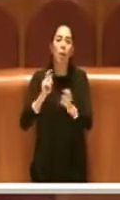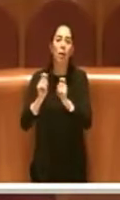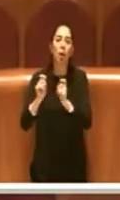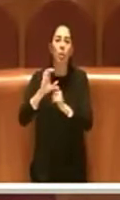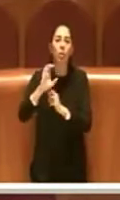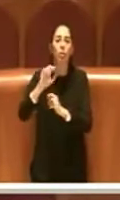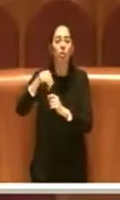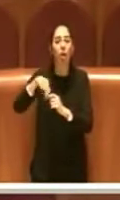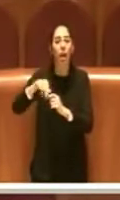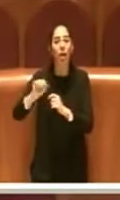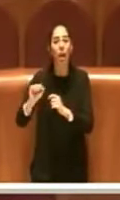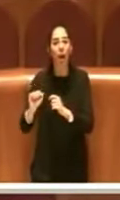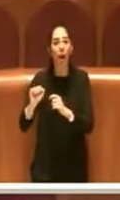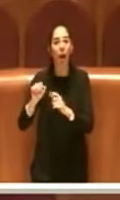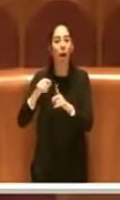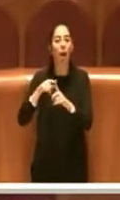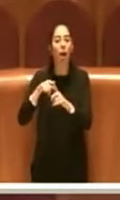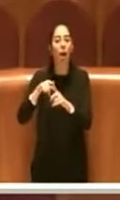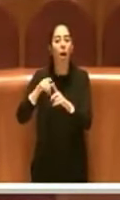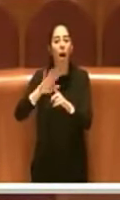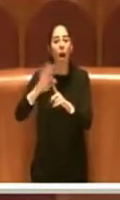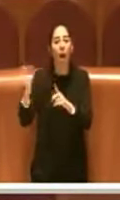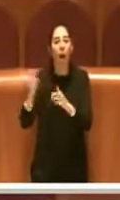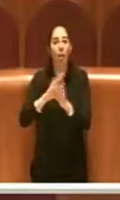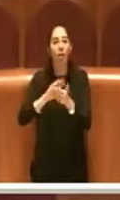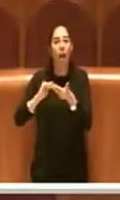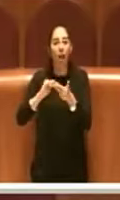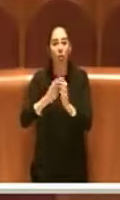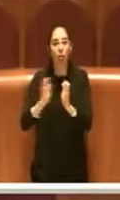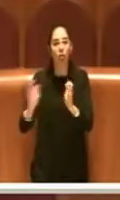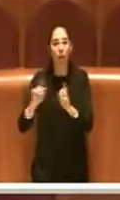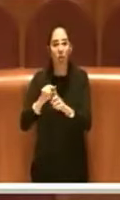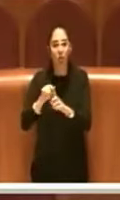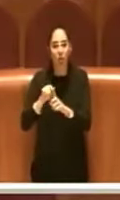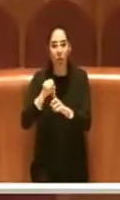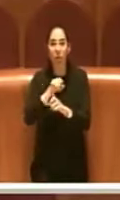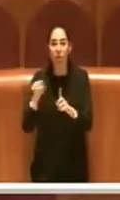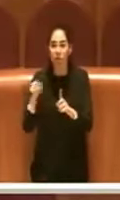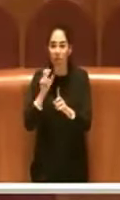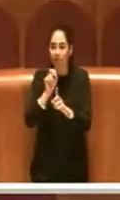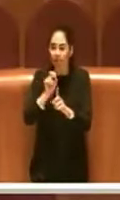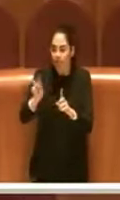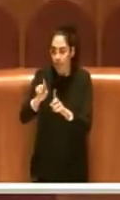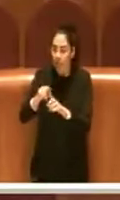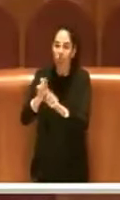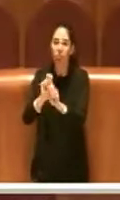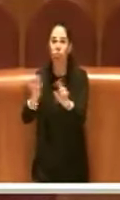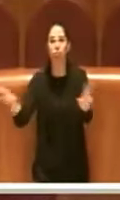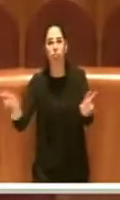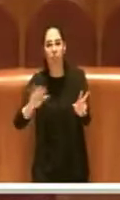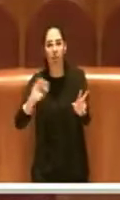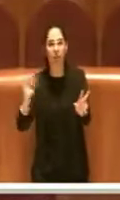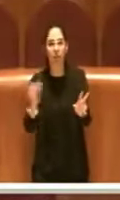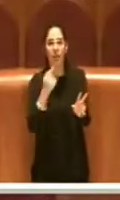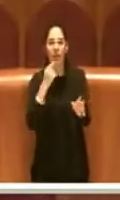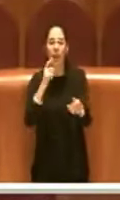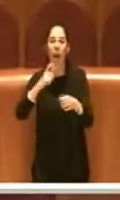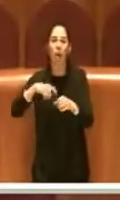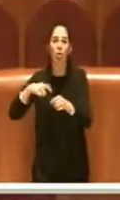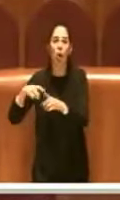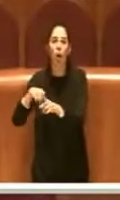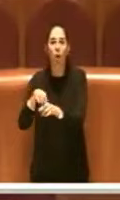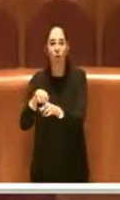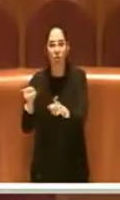e altre associazioni affinché a loro volta possano diffondere tra i loro associati queste pratiche e loro, come